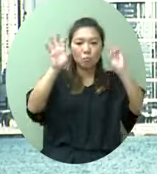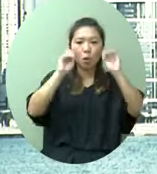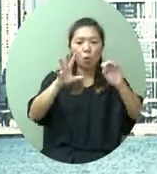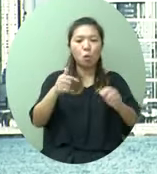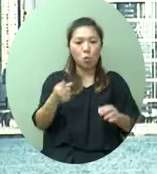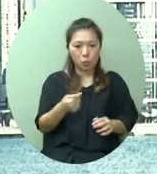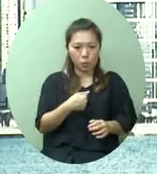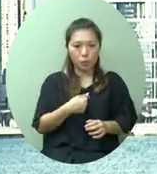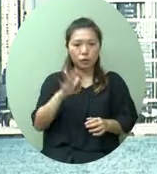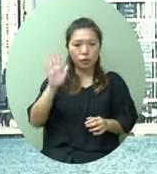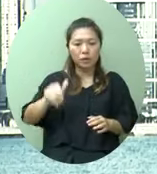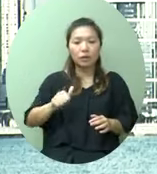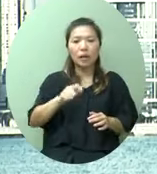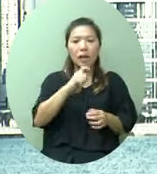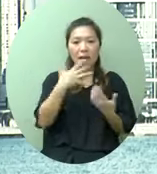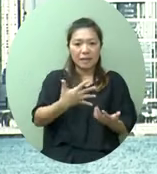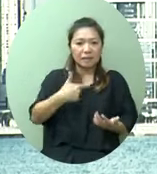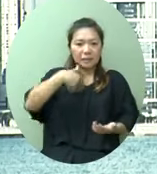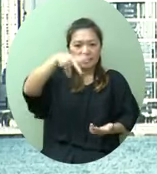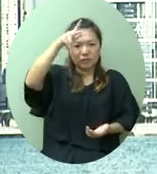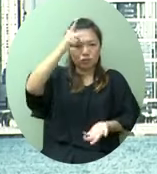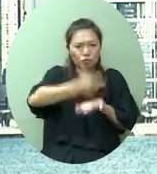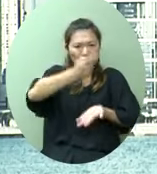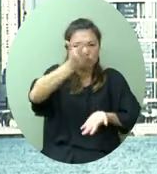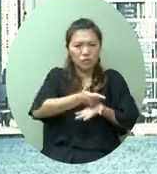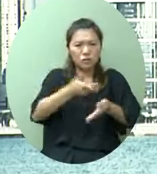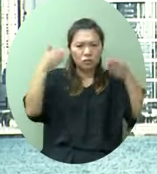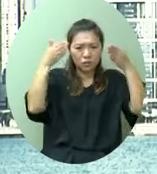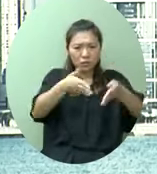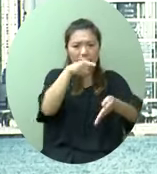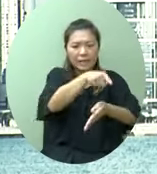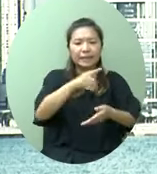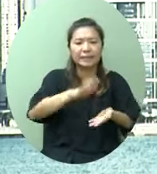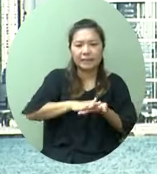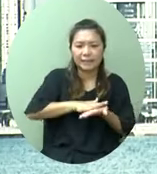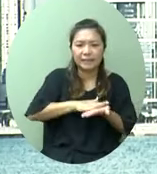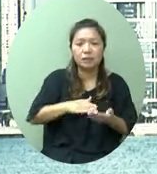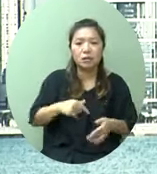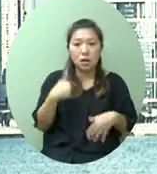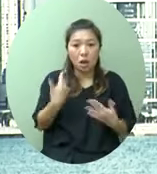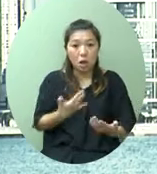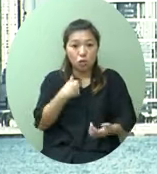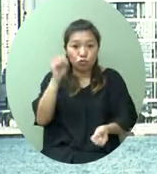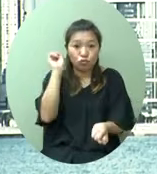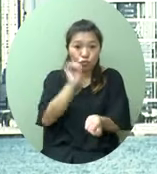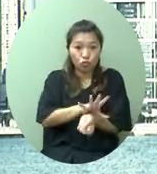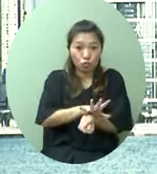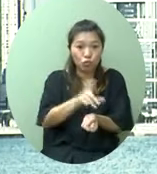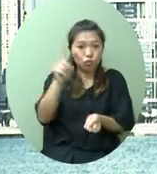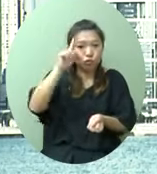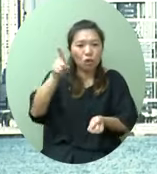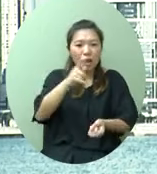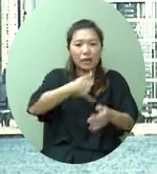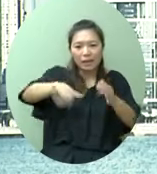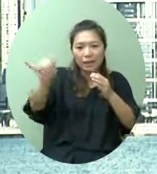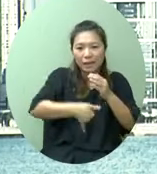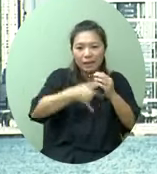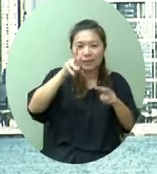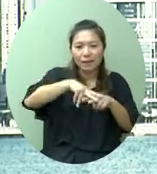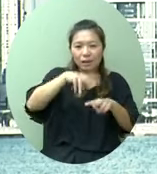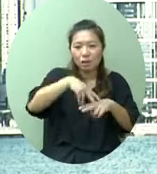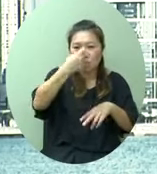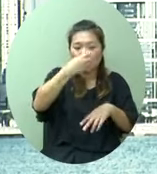會視之為而家嘅頭等大事。我哋每日都係循住呢個盡早通關嘅政策方向咧嚟到去努